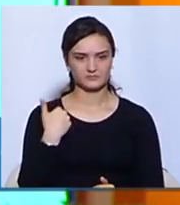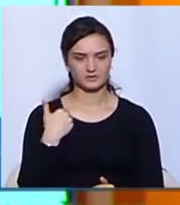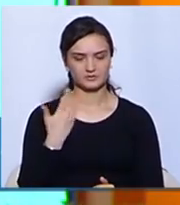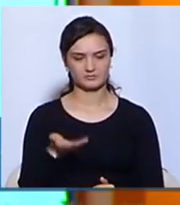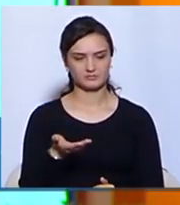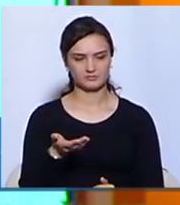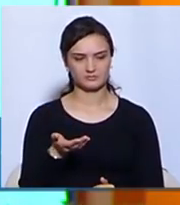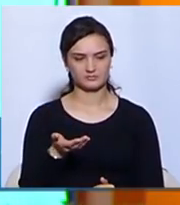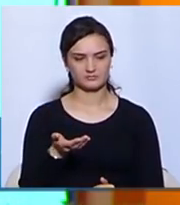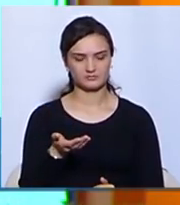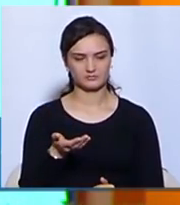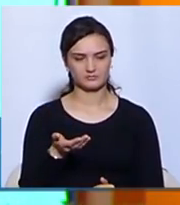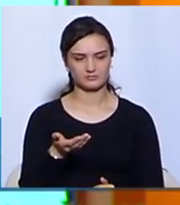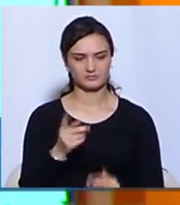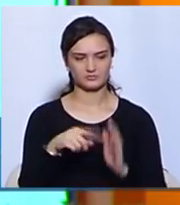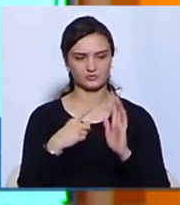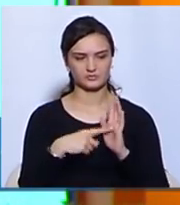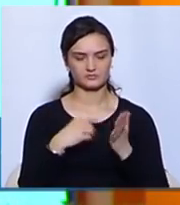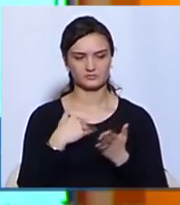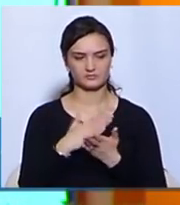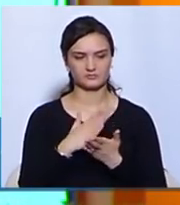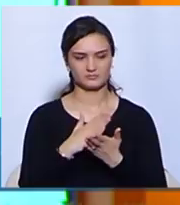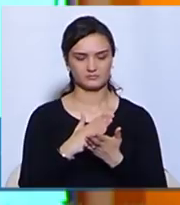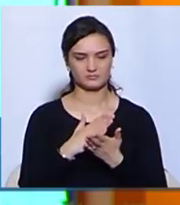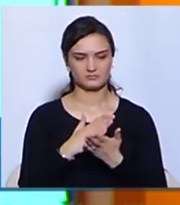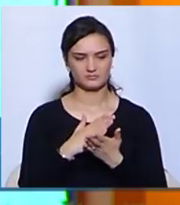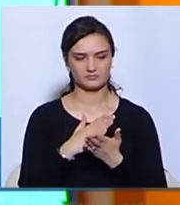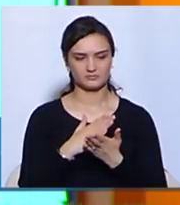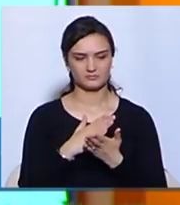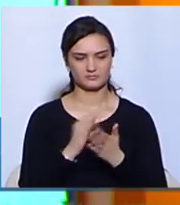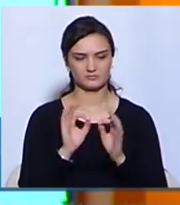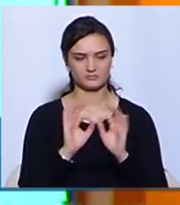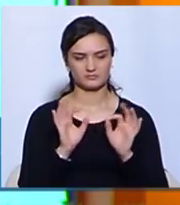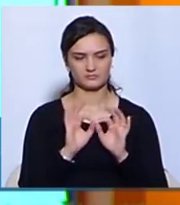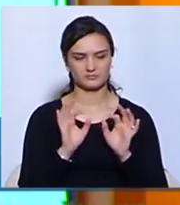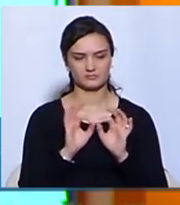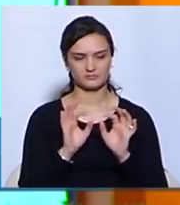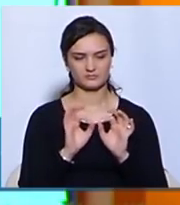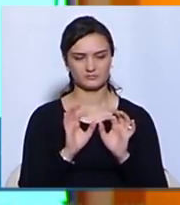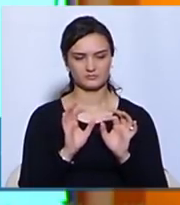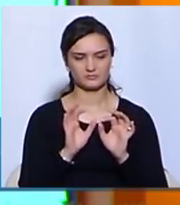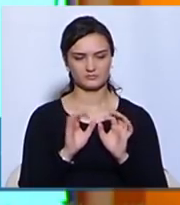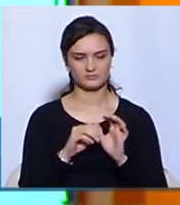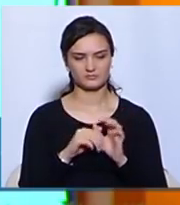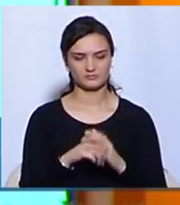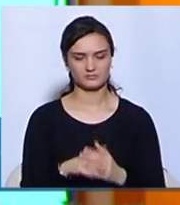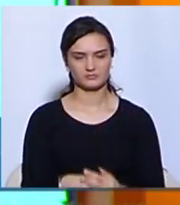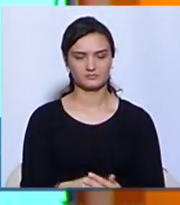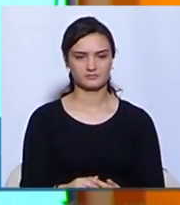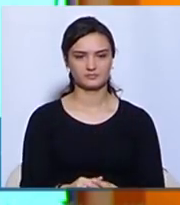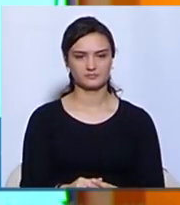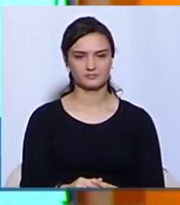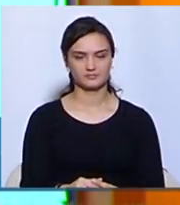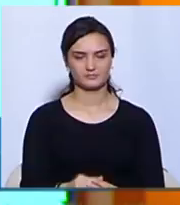სტუმარს. აი აგეთ ერთი შეკითხვა მაქვს. დიახ. საუბარია 60-62 წლის ქალბატონზე,